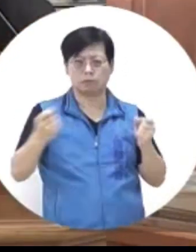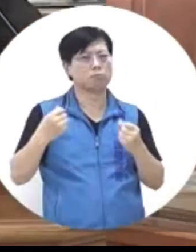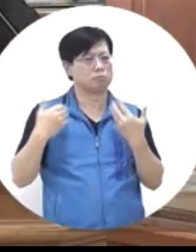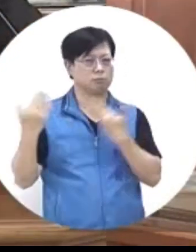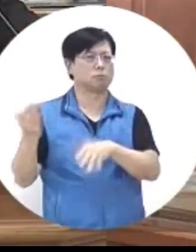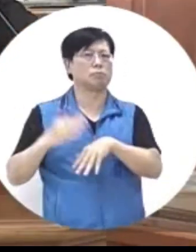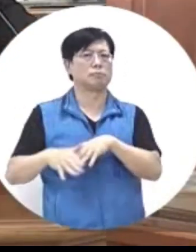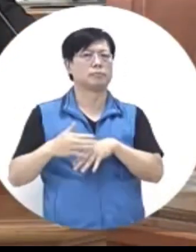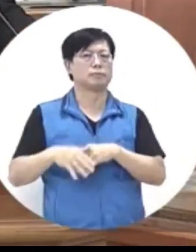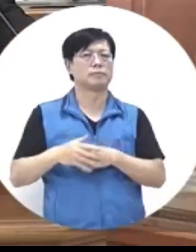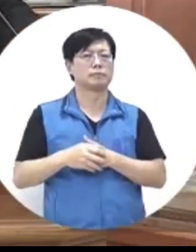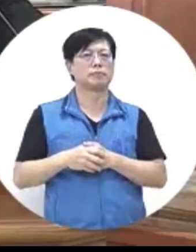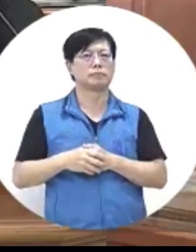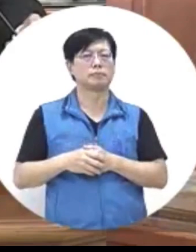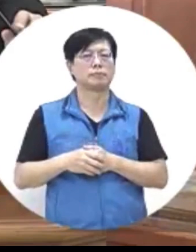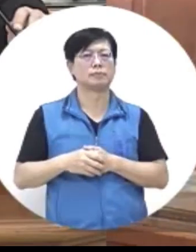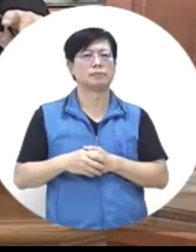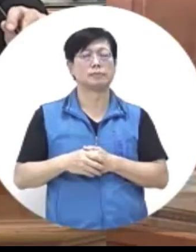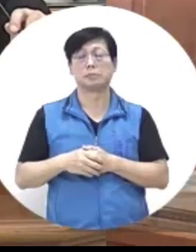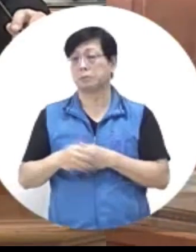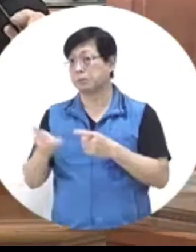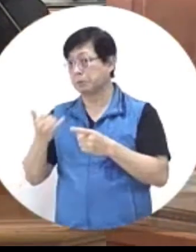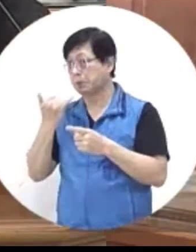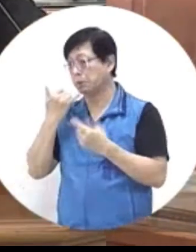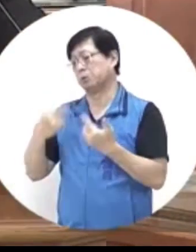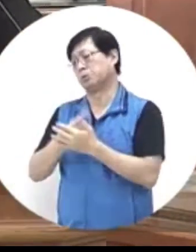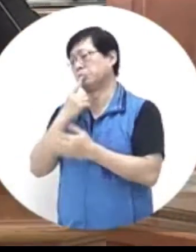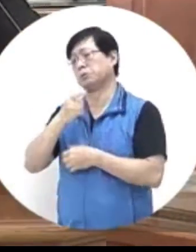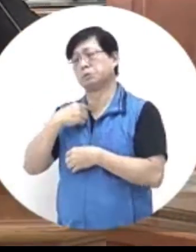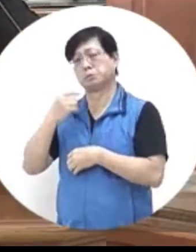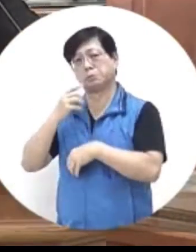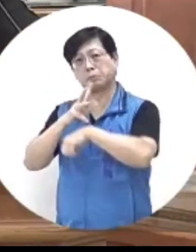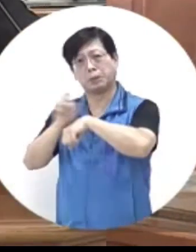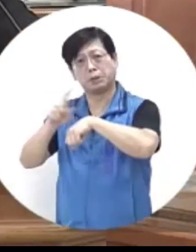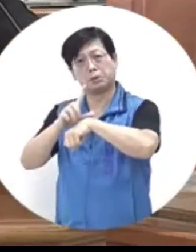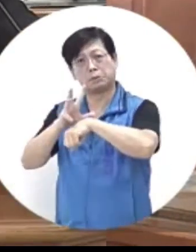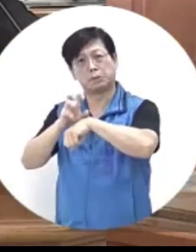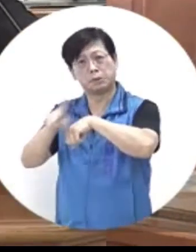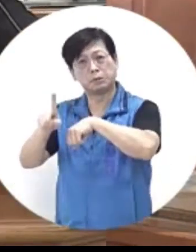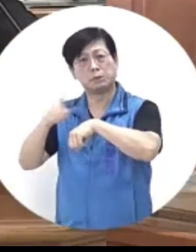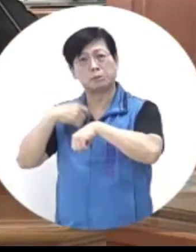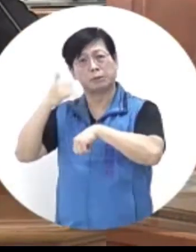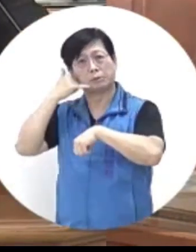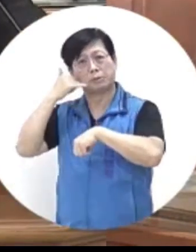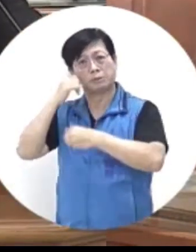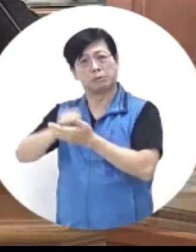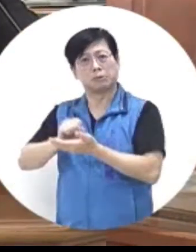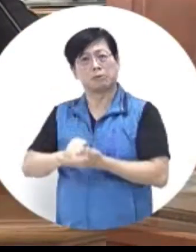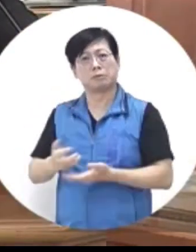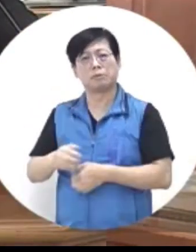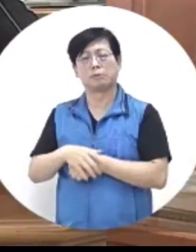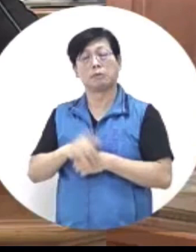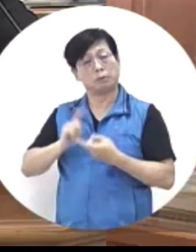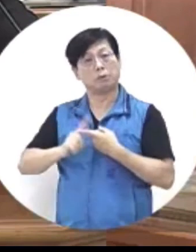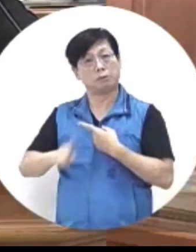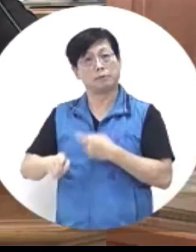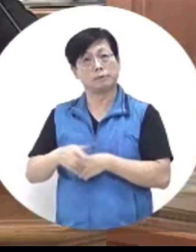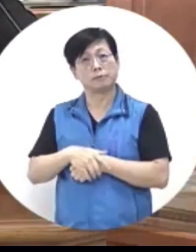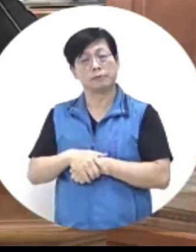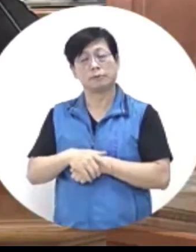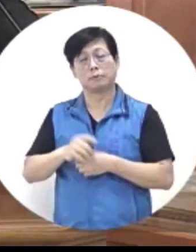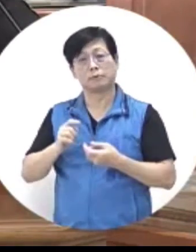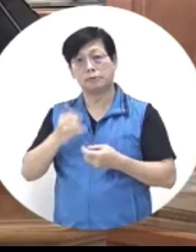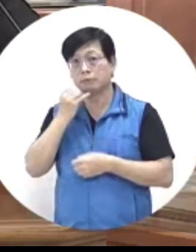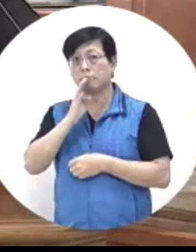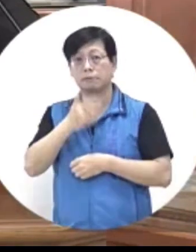讯给我们家属。 能够提供就是这八十一分钟的时间哦，的通联很简单啊，没有错吧？ 跟业作报告 是不是这样子？ 我